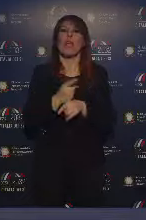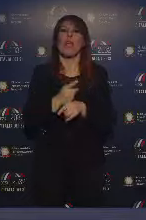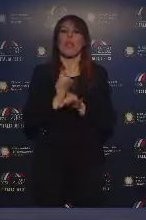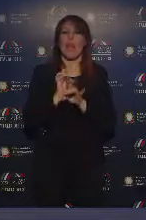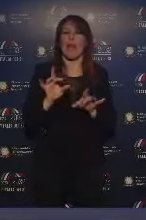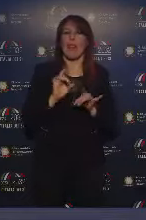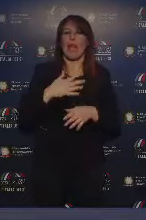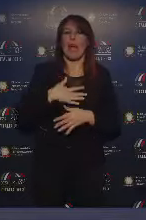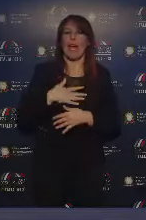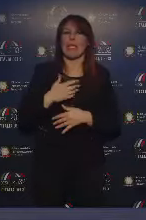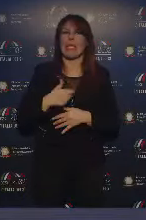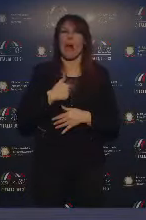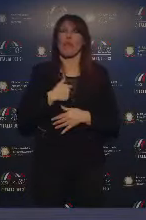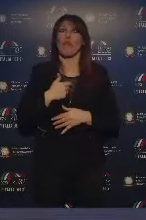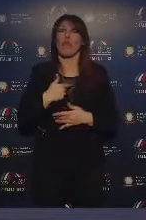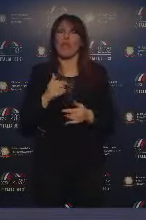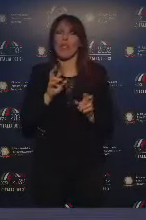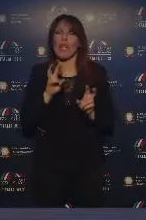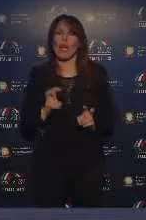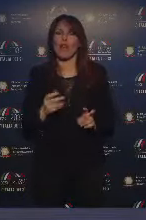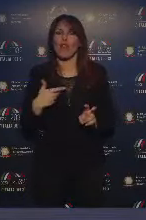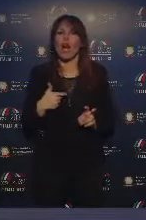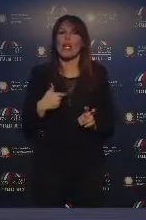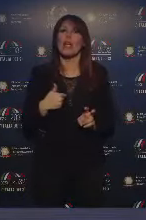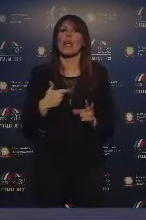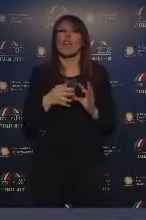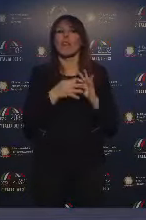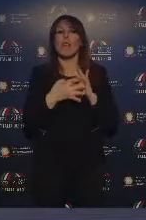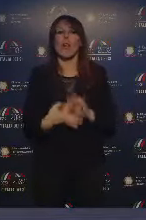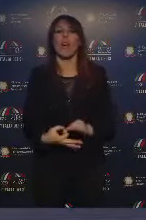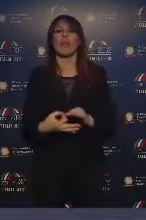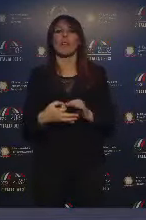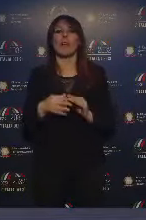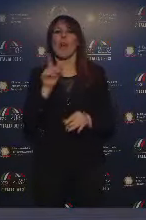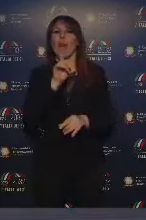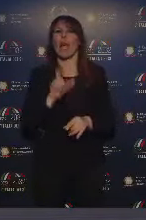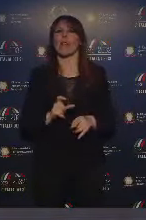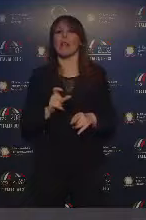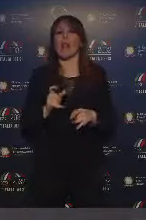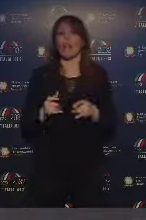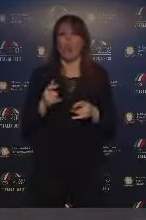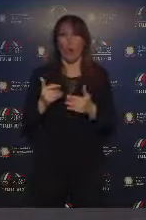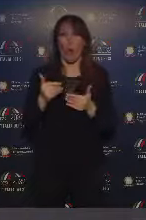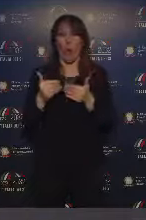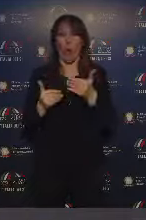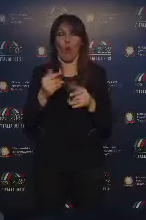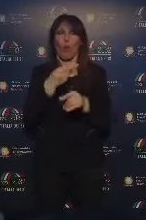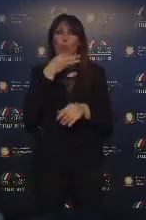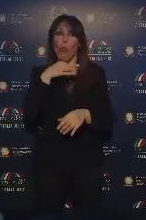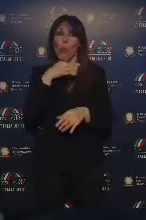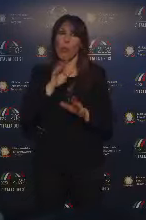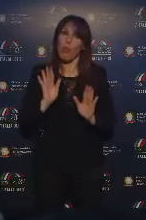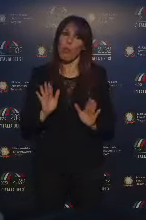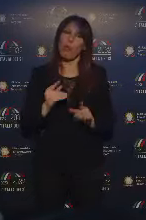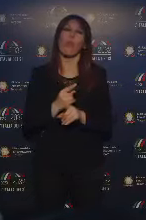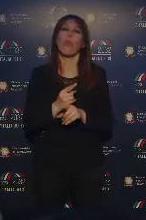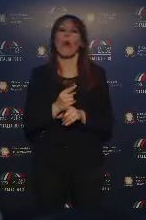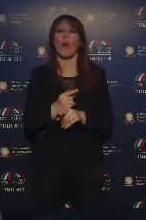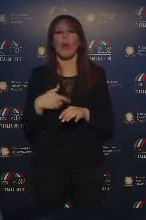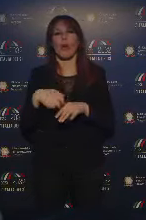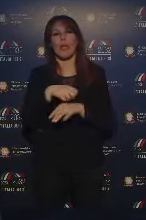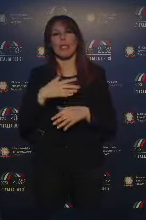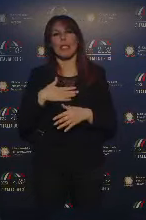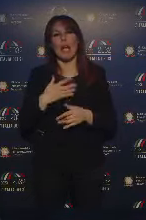energetica ovviamente ci permette di avere un sistema paese più competitivo Noi stiamo investendo come